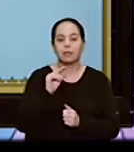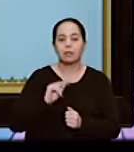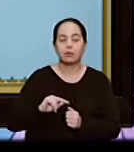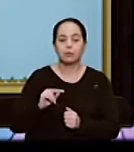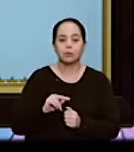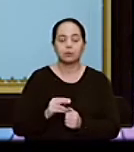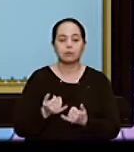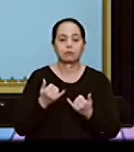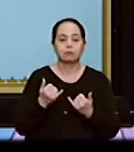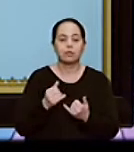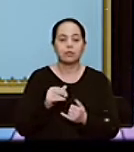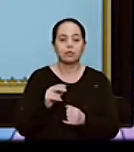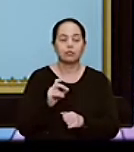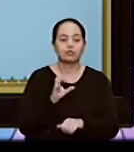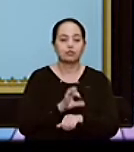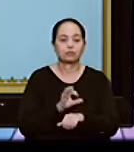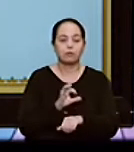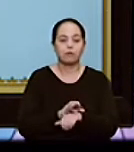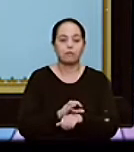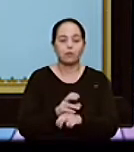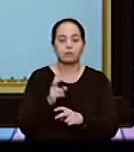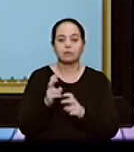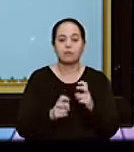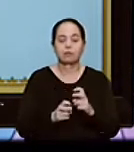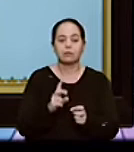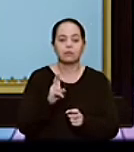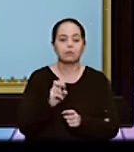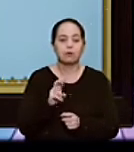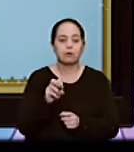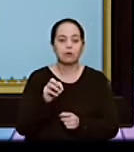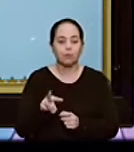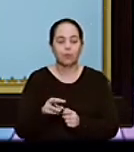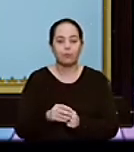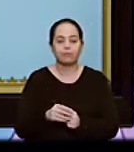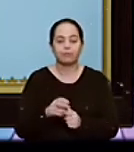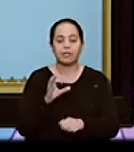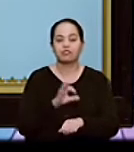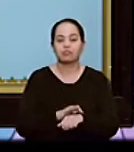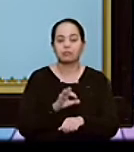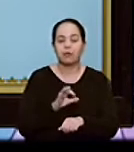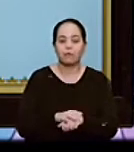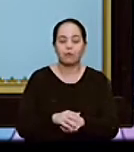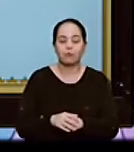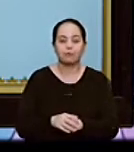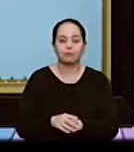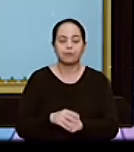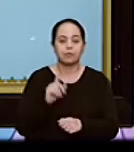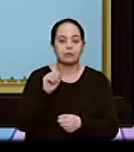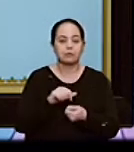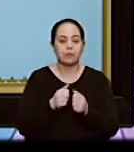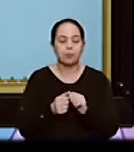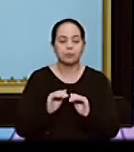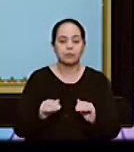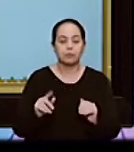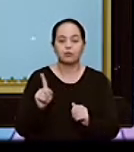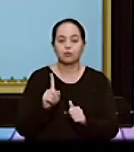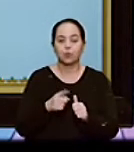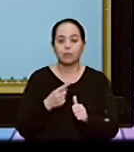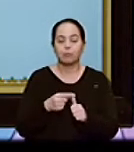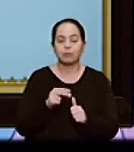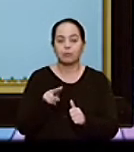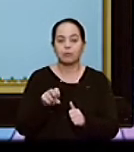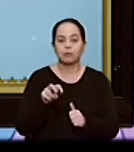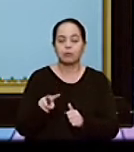Мама работает на часовом заводе. На заводе каком? Часовом. Запомните, ребята,